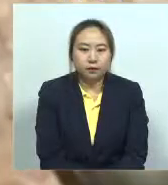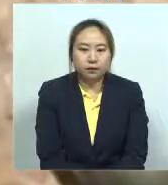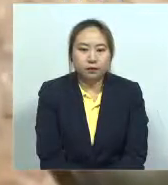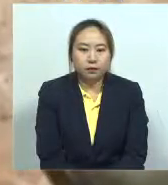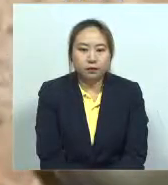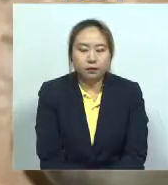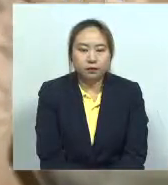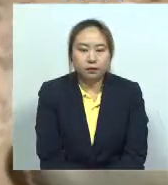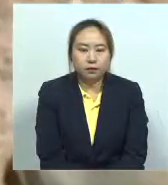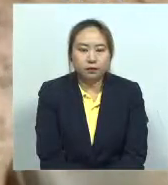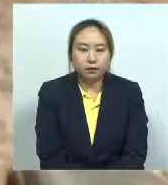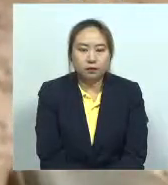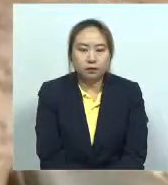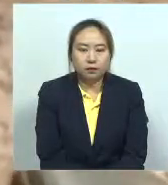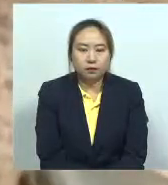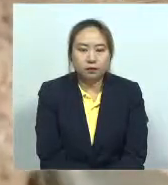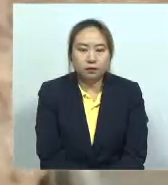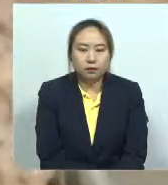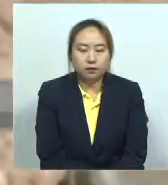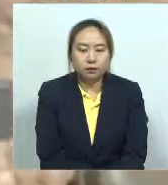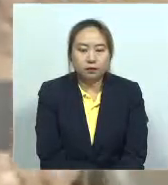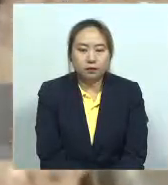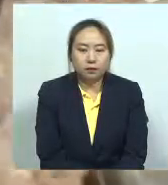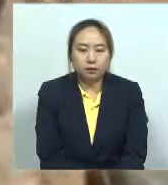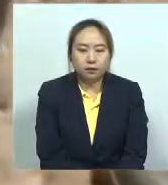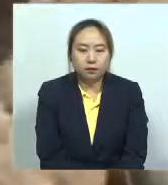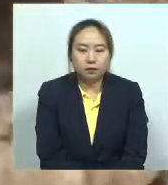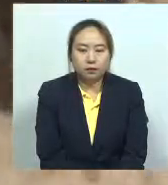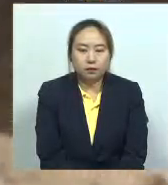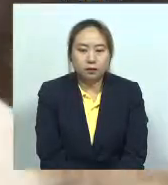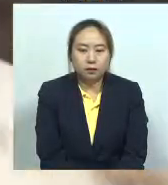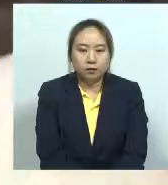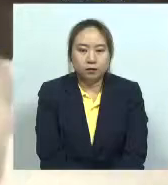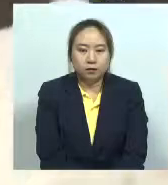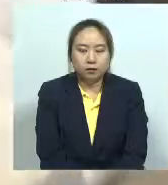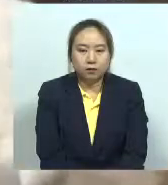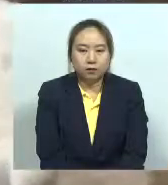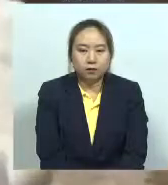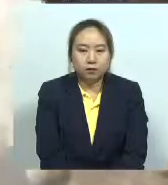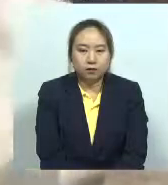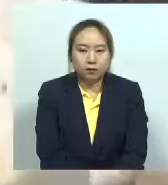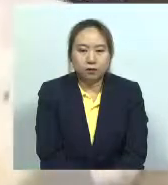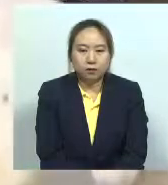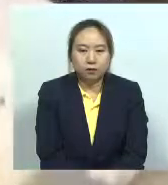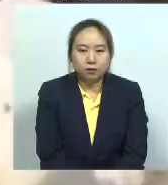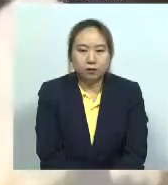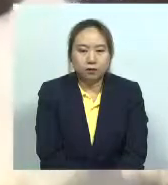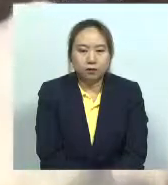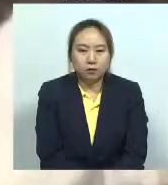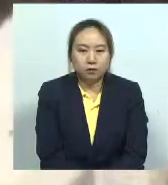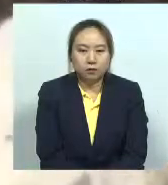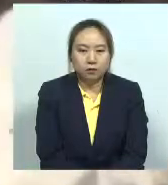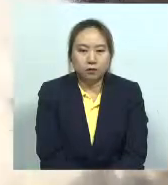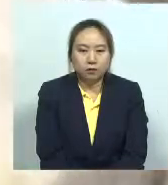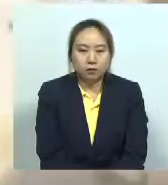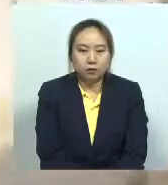เจตนาเฮ็ดนั่นแล้ว นั่นมันบ่มาอยู่ได้ทําปานนี้ดอกแม่น แม่นต้นบ้านนอนบักใหญ่จับก็จับแต่เฮ็ดให้ผมรับ